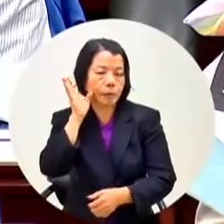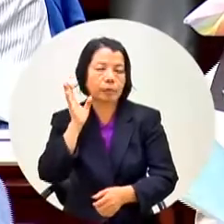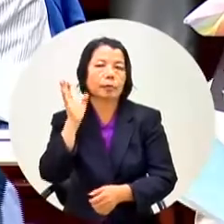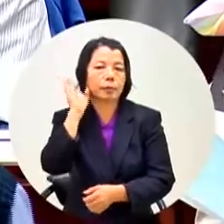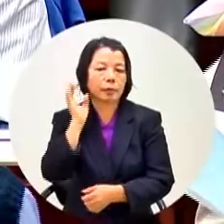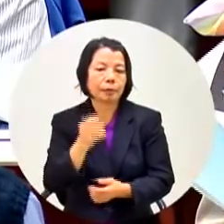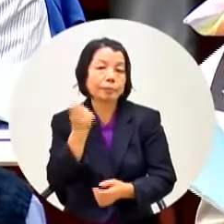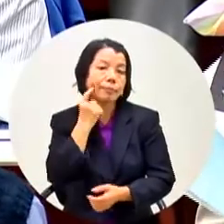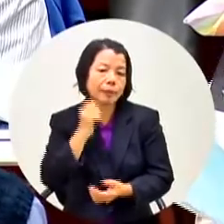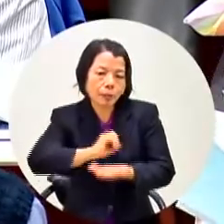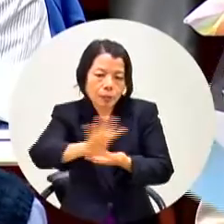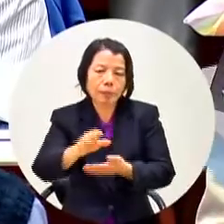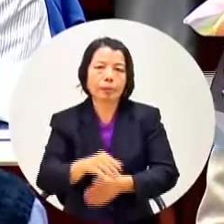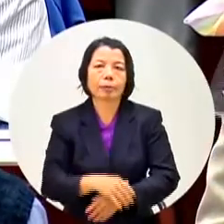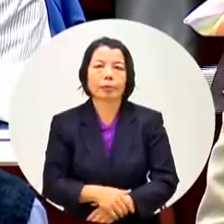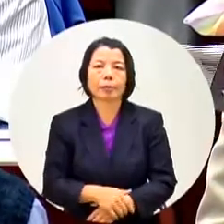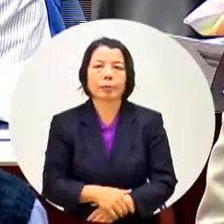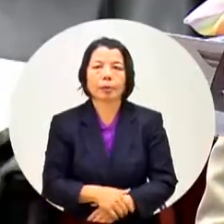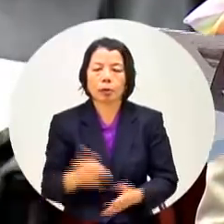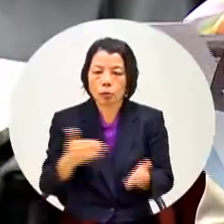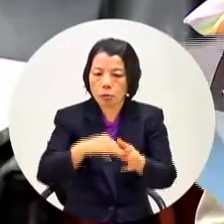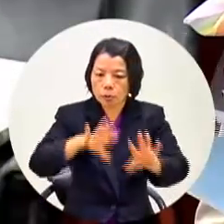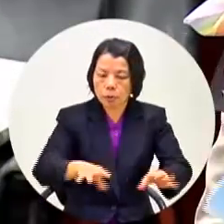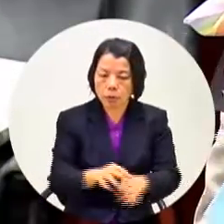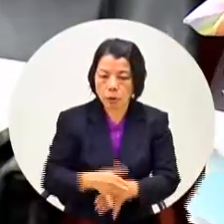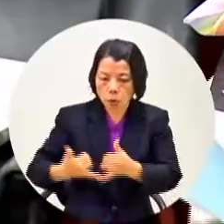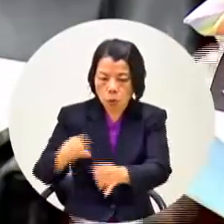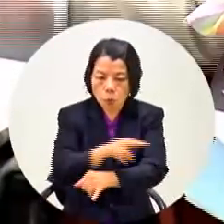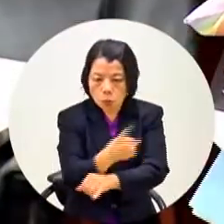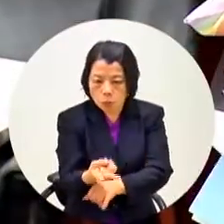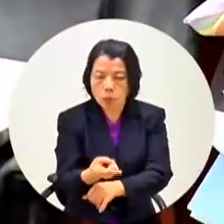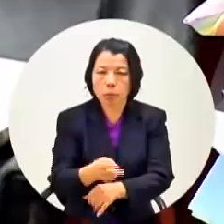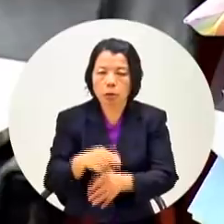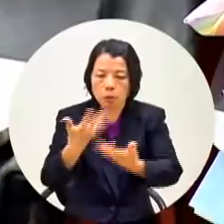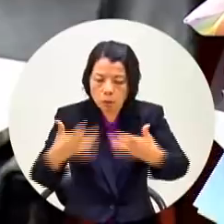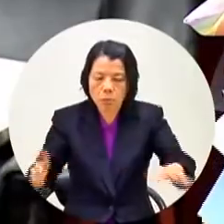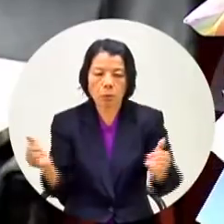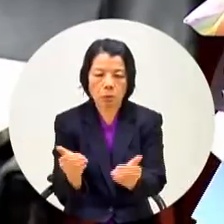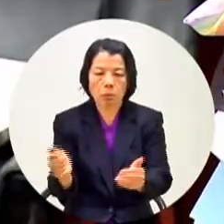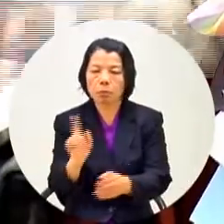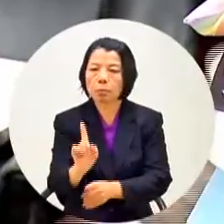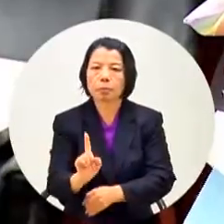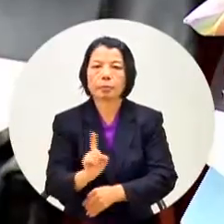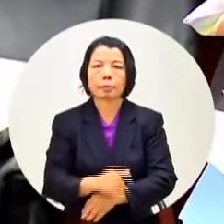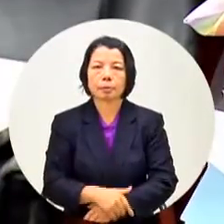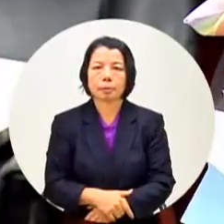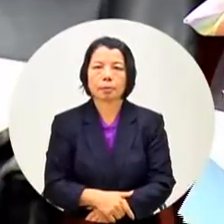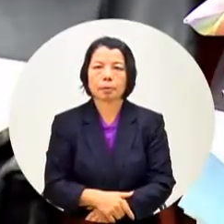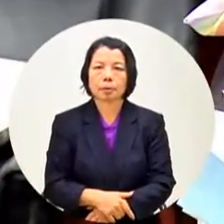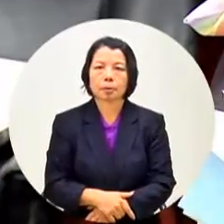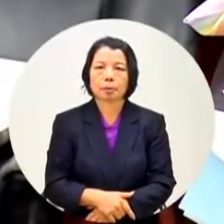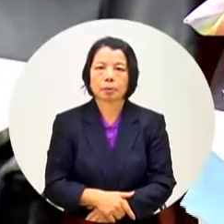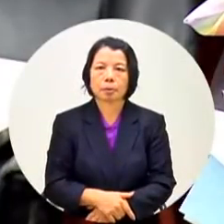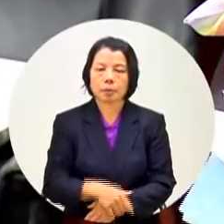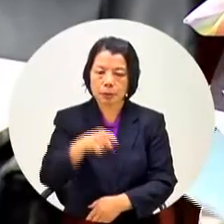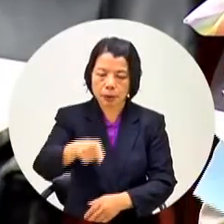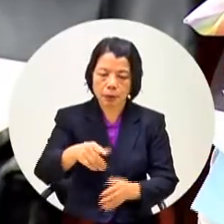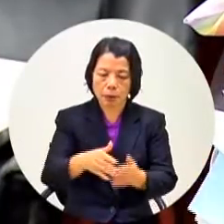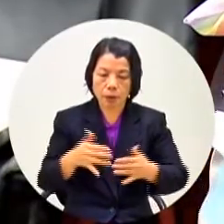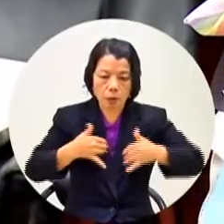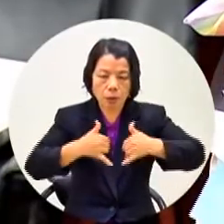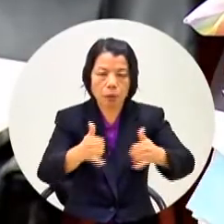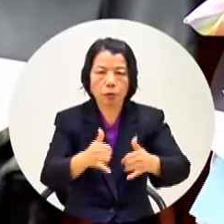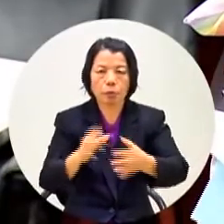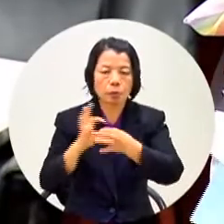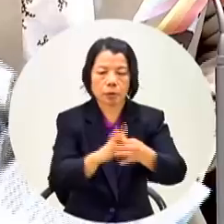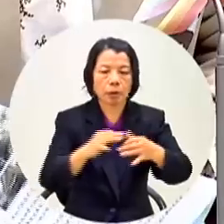样的路线的话，我就有很多问题了，包括说它的有一条是接民族路，那一条就会变